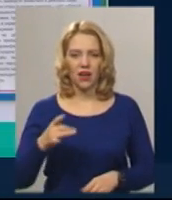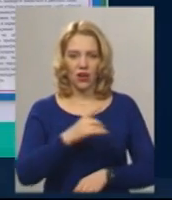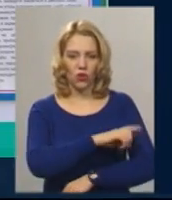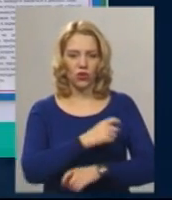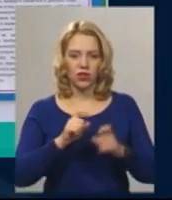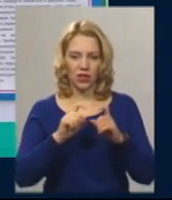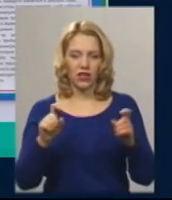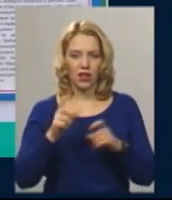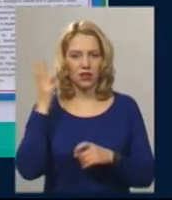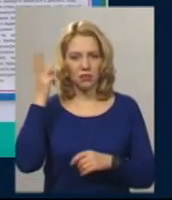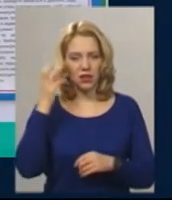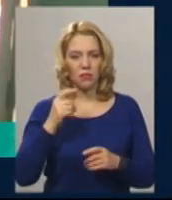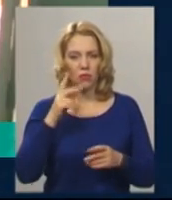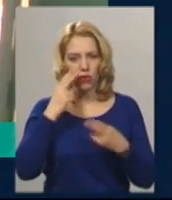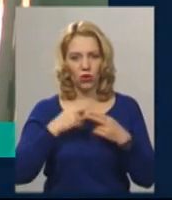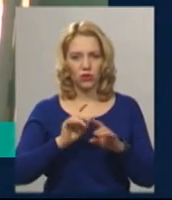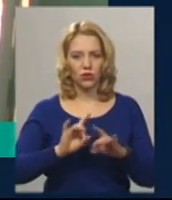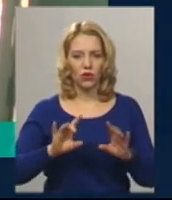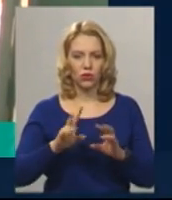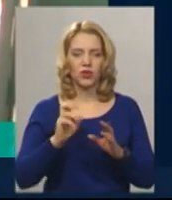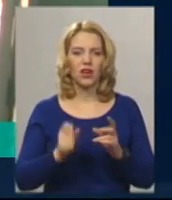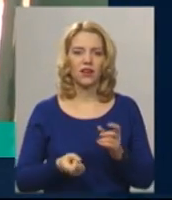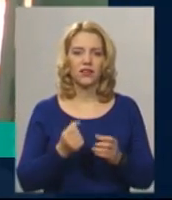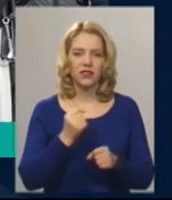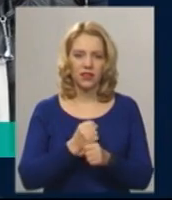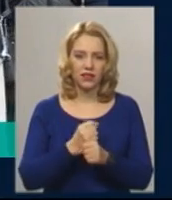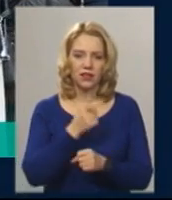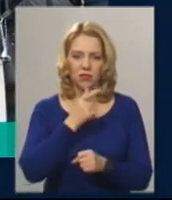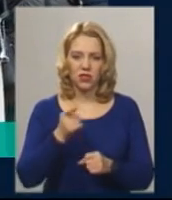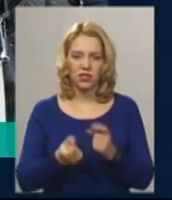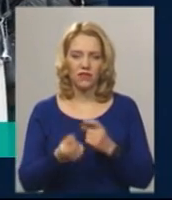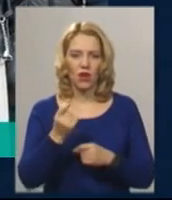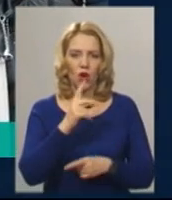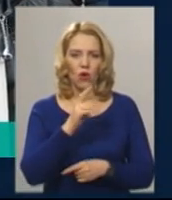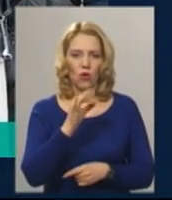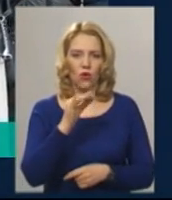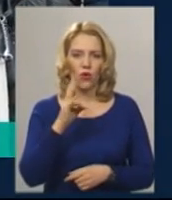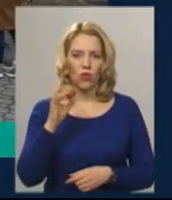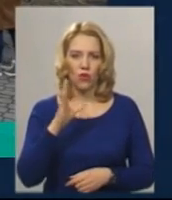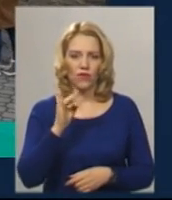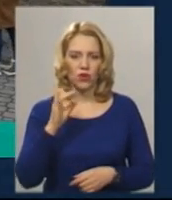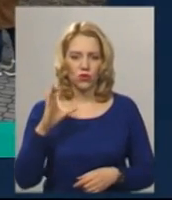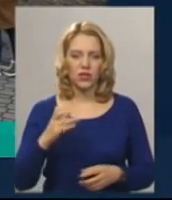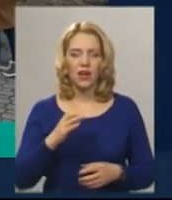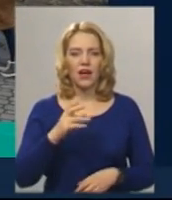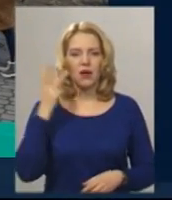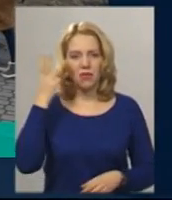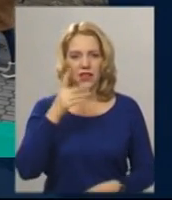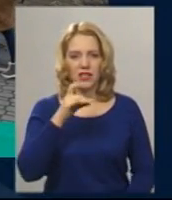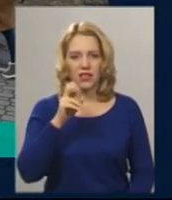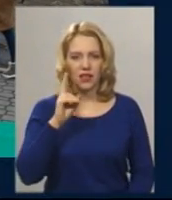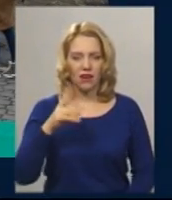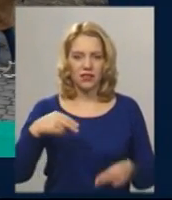Хмельниччини проінструктовані, як діяти на випадок виявлення коронавірусу. У Хмельницькому Радці в День Святого Валентина розписалися 20